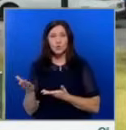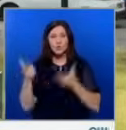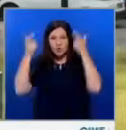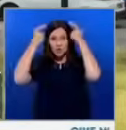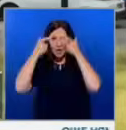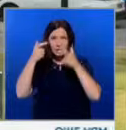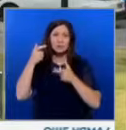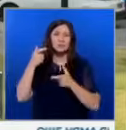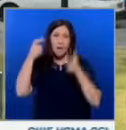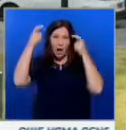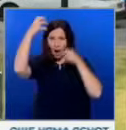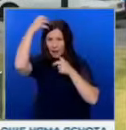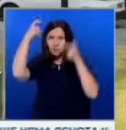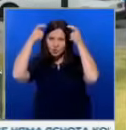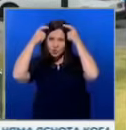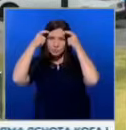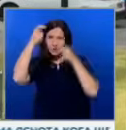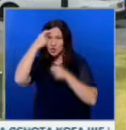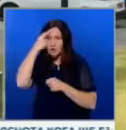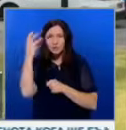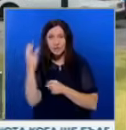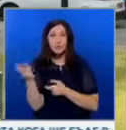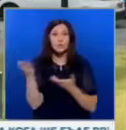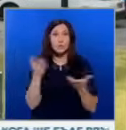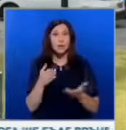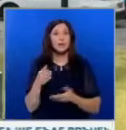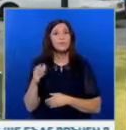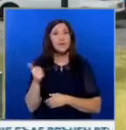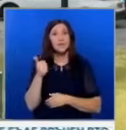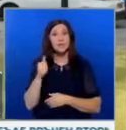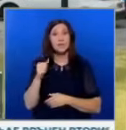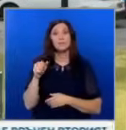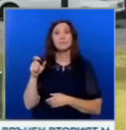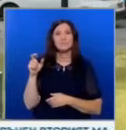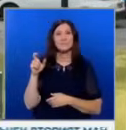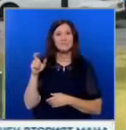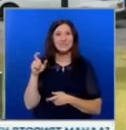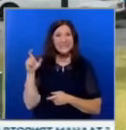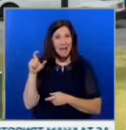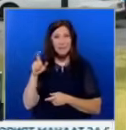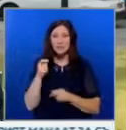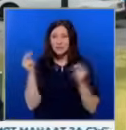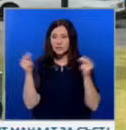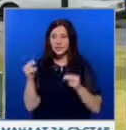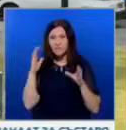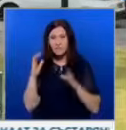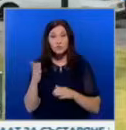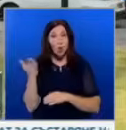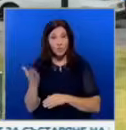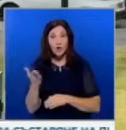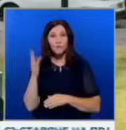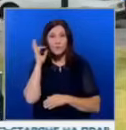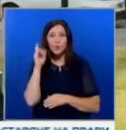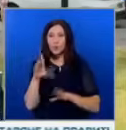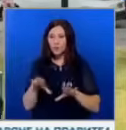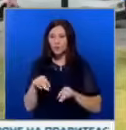победилата партия, ако не се случи нещо неочаквано, това ще бъде сър Кейр Стармър, да състави правителство от негово име, което да поеме управлението